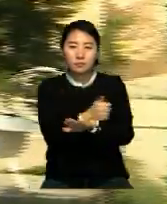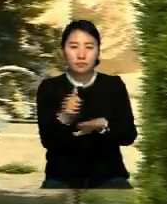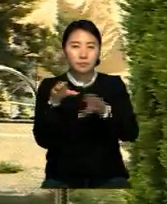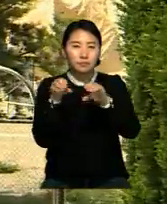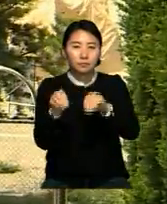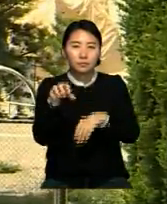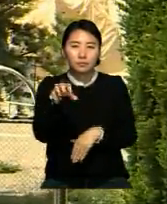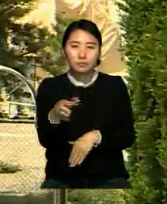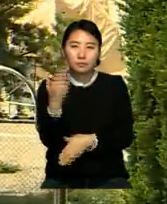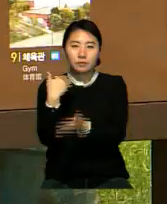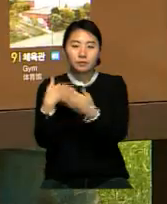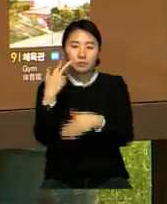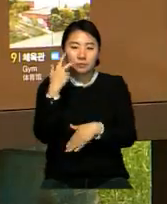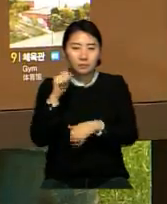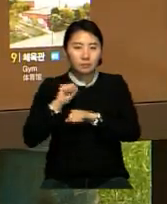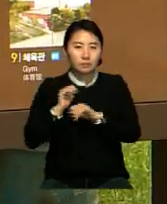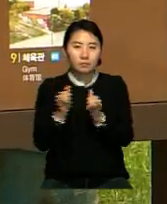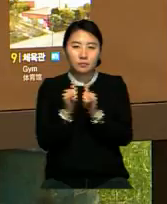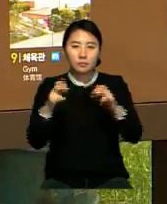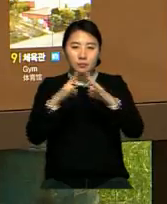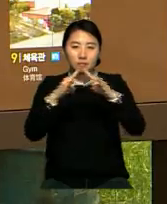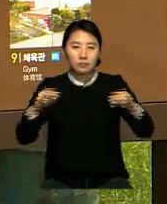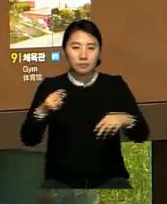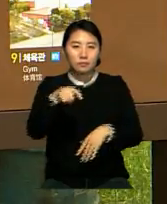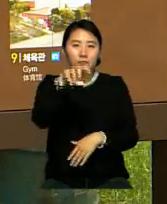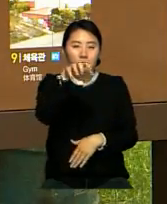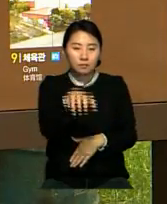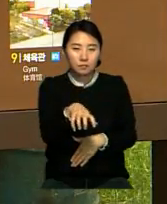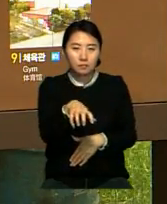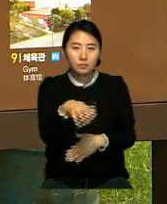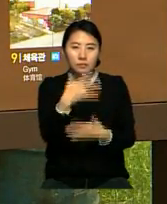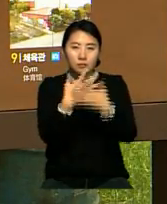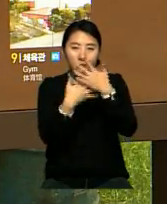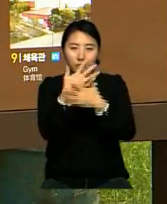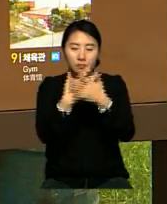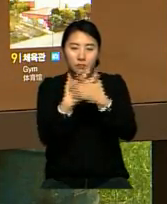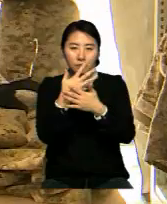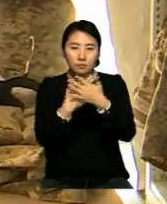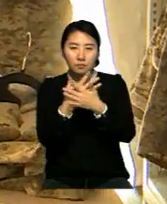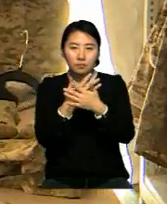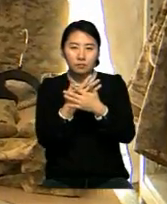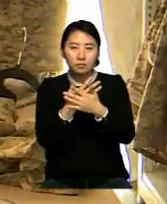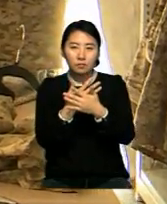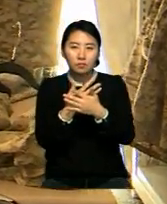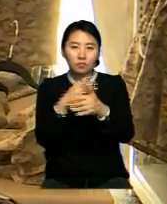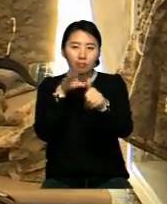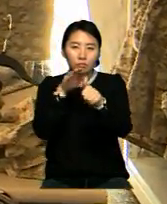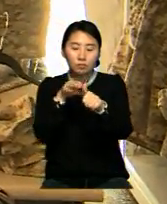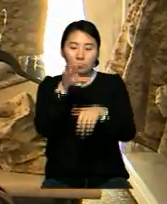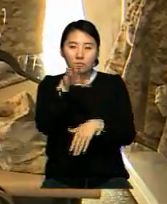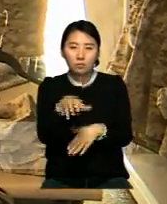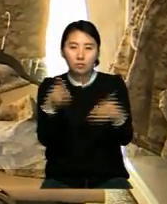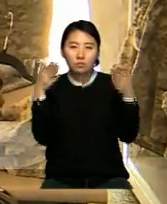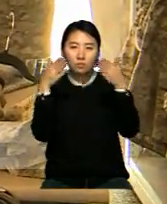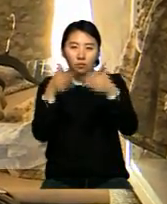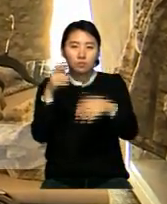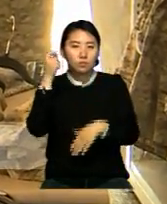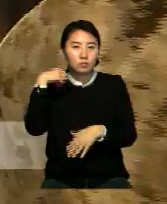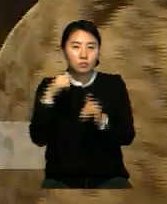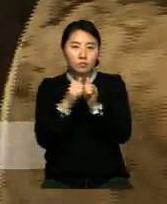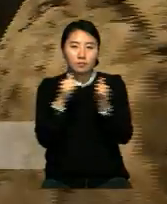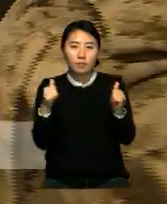구역에 위치한 옛 미군 주둔지 캠프 그리브스. 드라마 태양의 후예 촬영지로 각광을 받으며 중국뿐